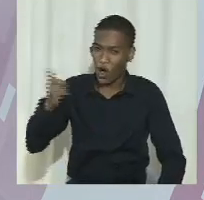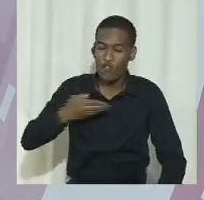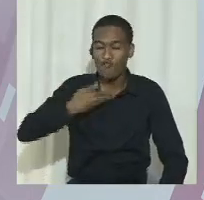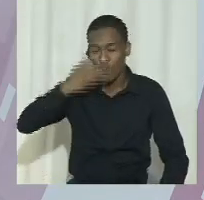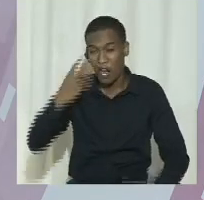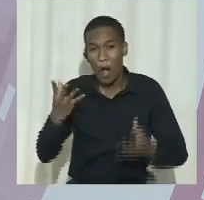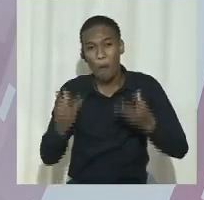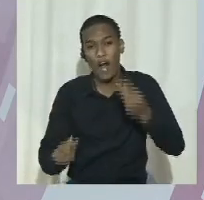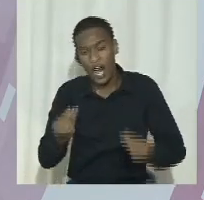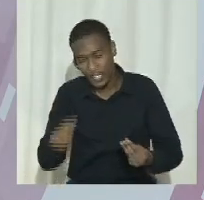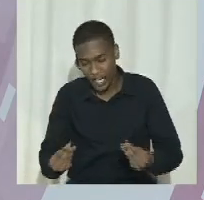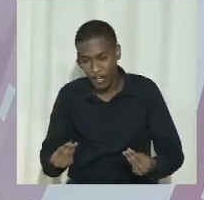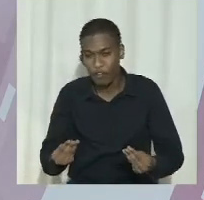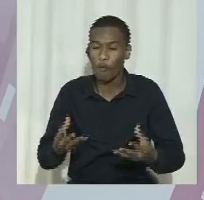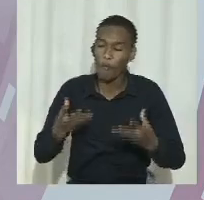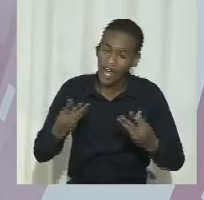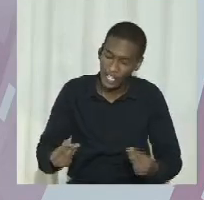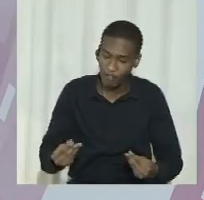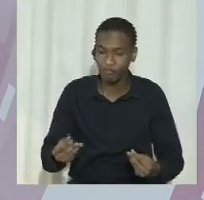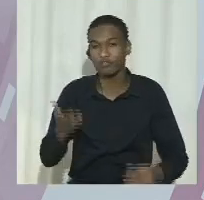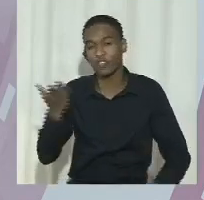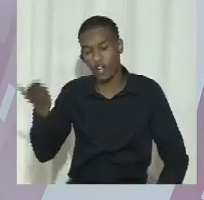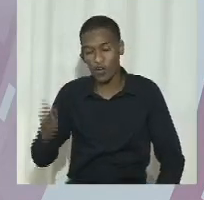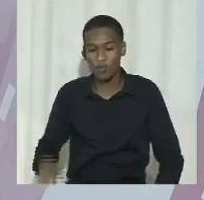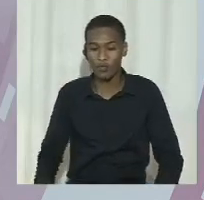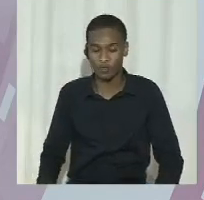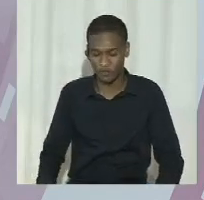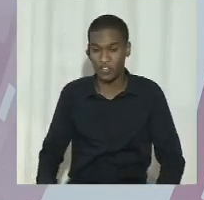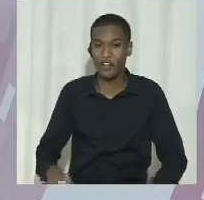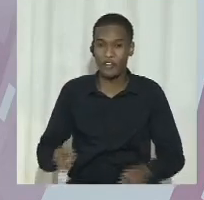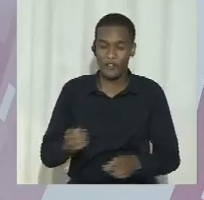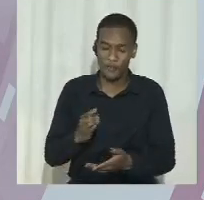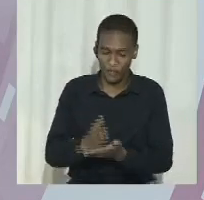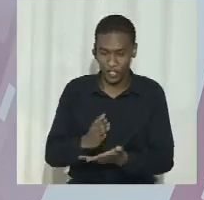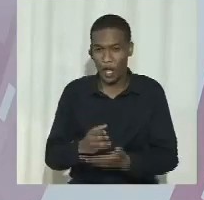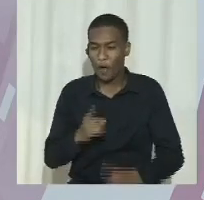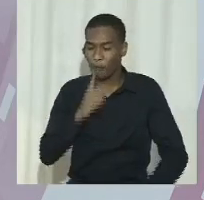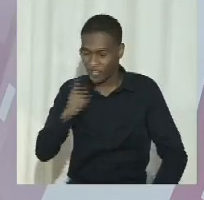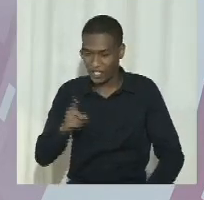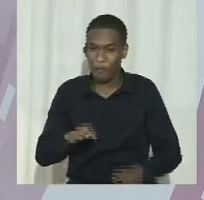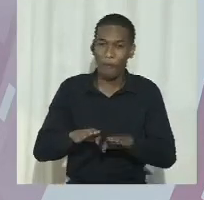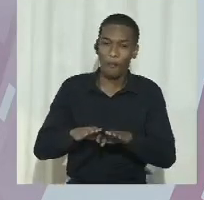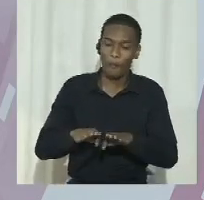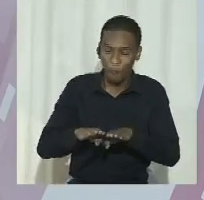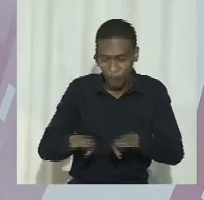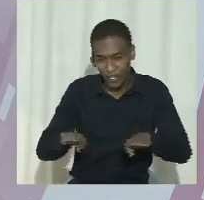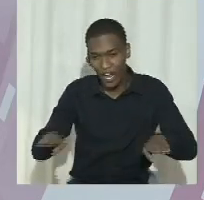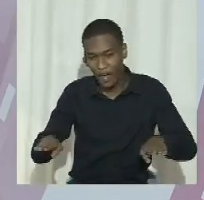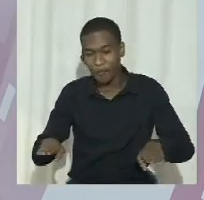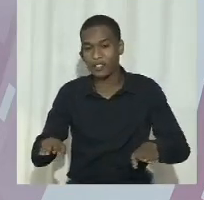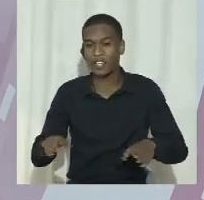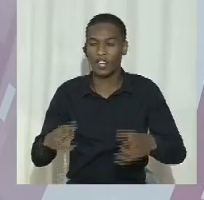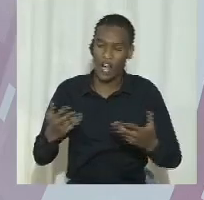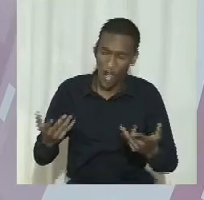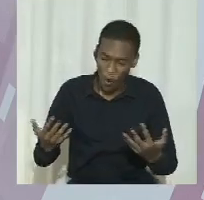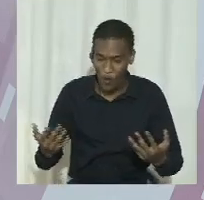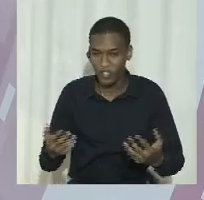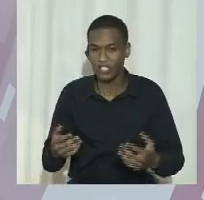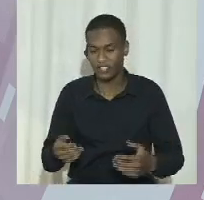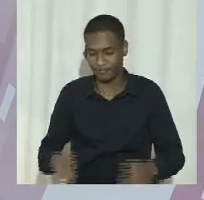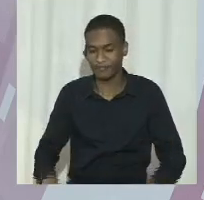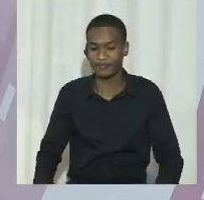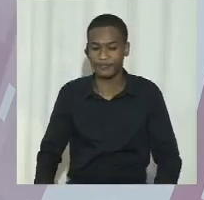zany a ary ampahafantarina miandalana iny zany moa zany ny lamina sy ny drafitra zay arahantsika ny amin'izany